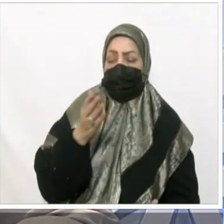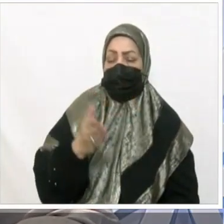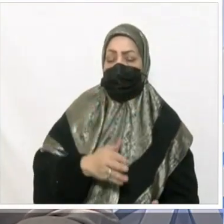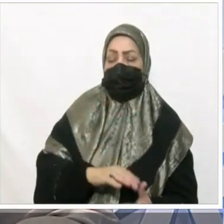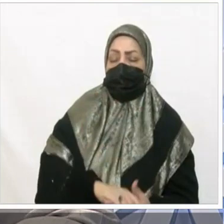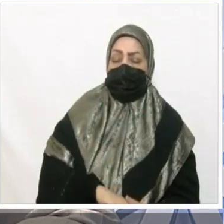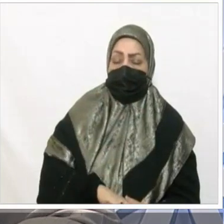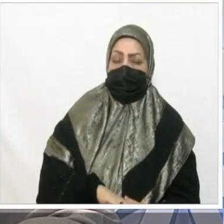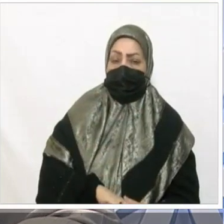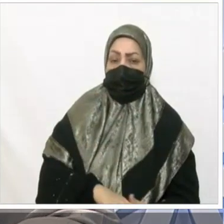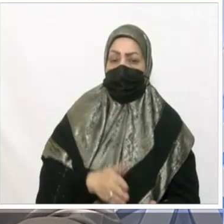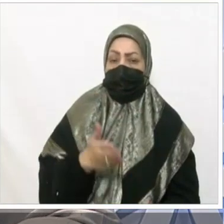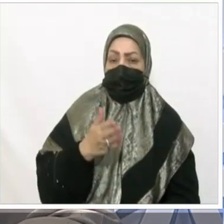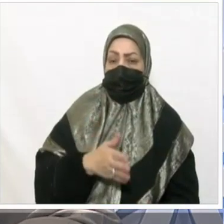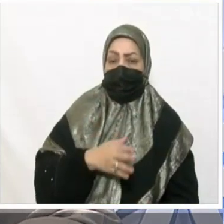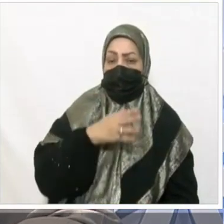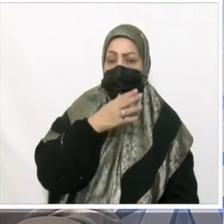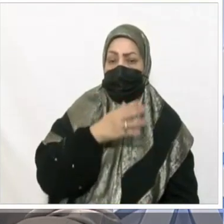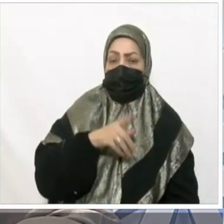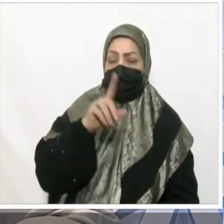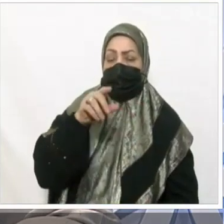تفضل. شيخ،